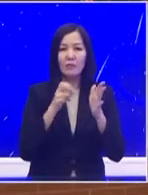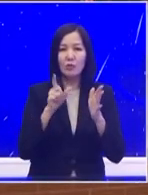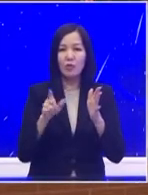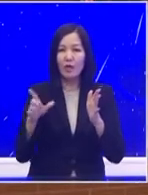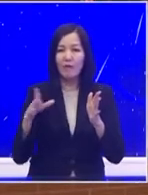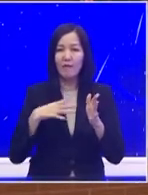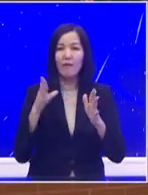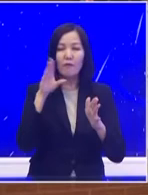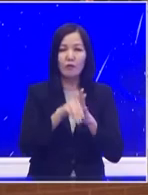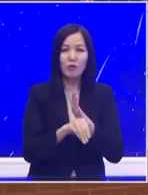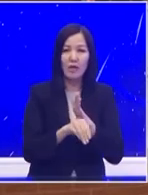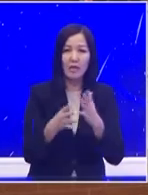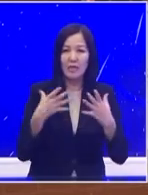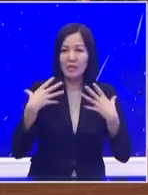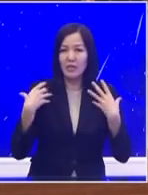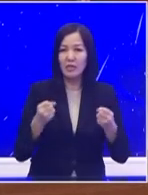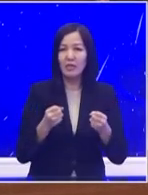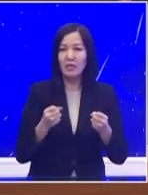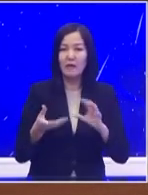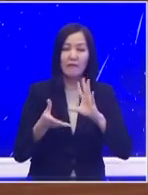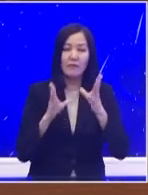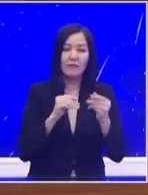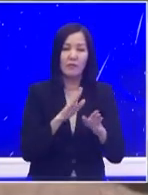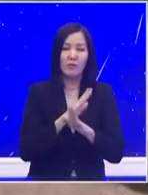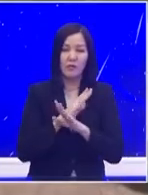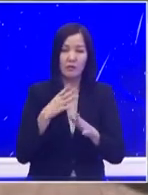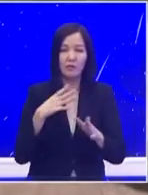страны, включая излечившихся и скончавшихся.